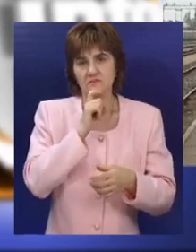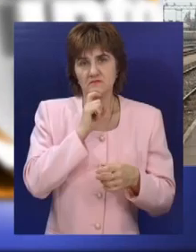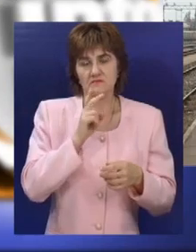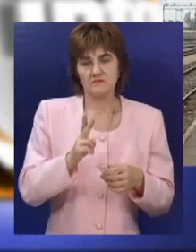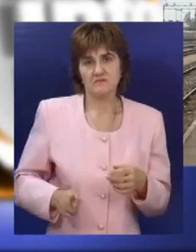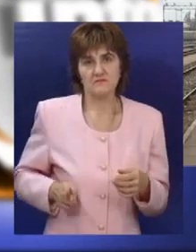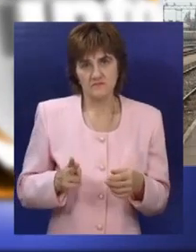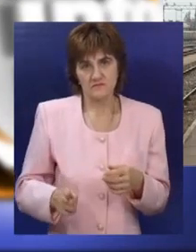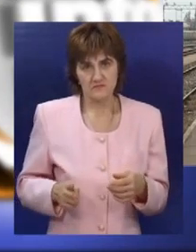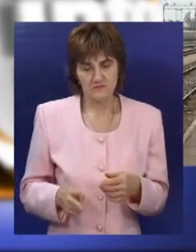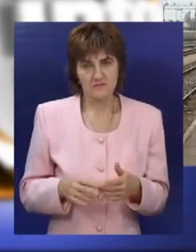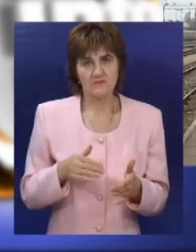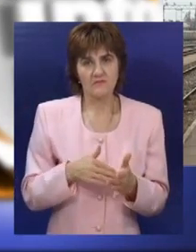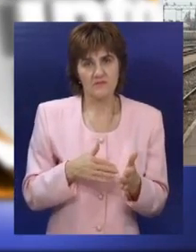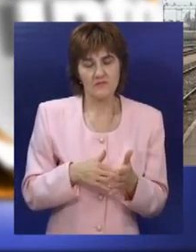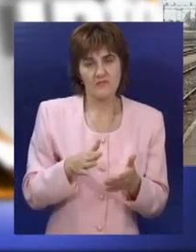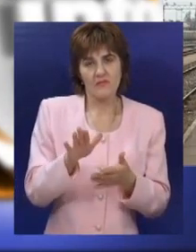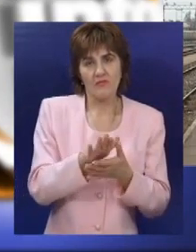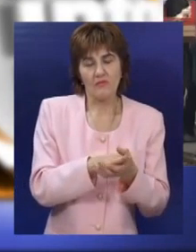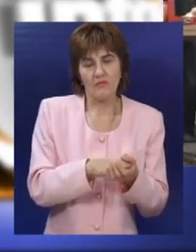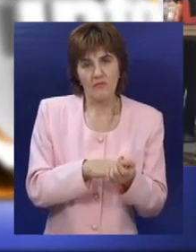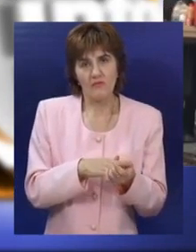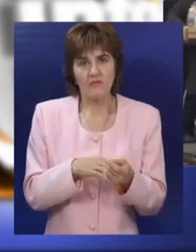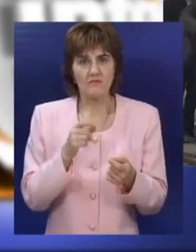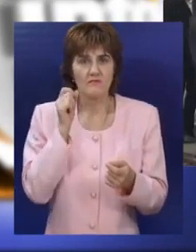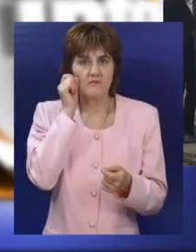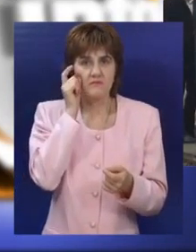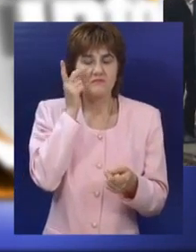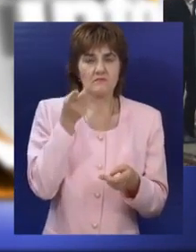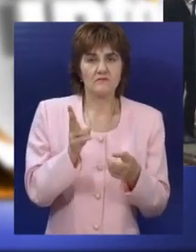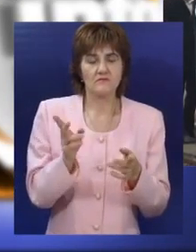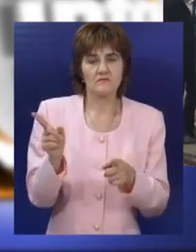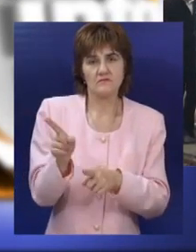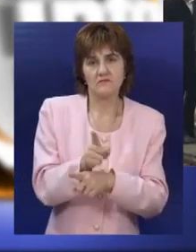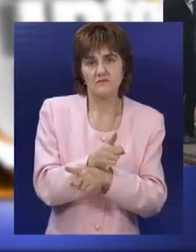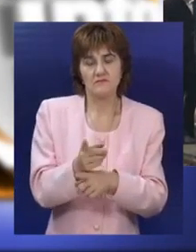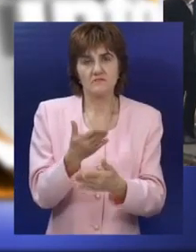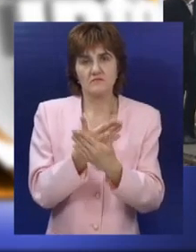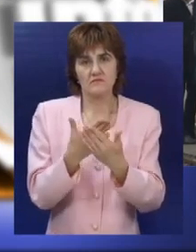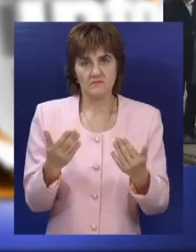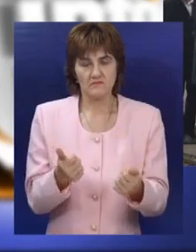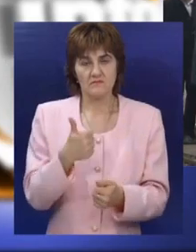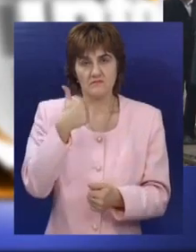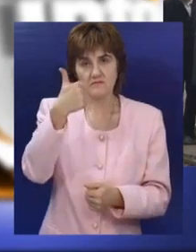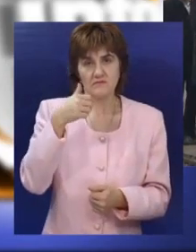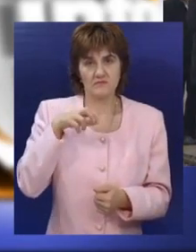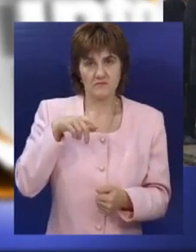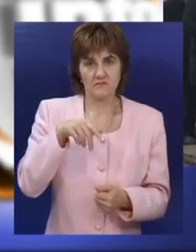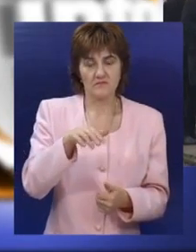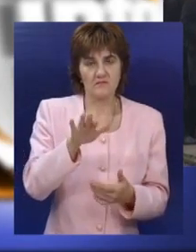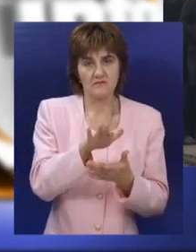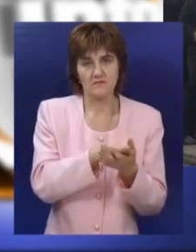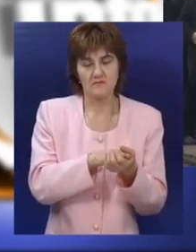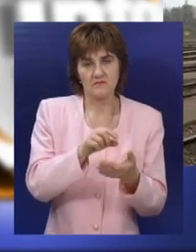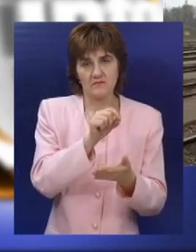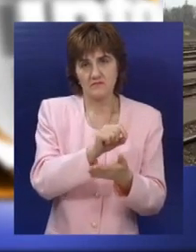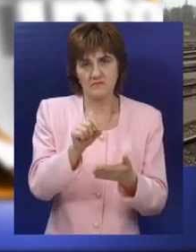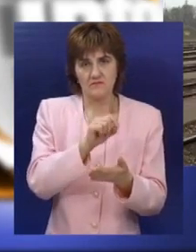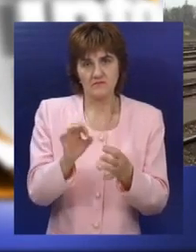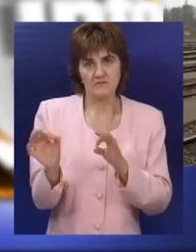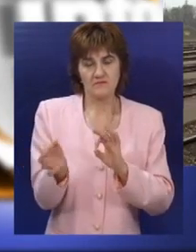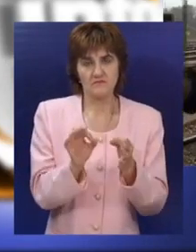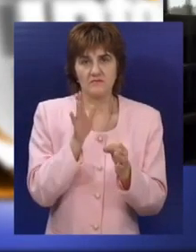Mađarske železnice i Železnice Srbije, da krenu u realizaciju ideje obnove pruge. Prvi korak je sprovođenje prekograničnog